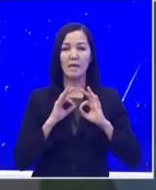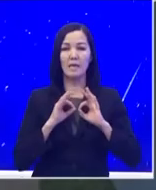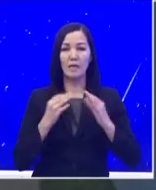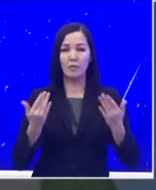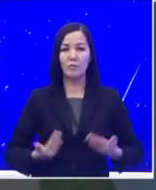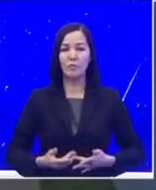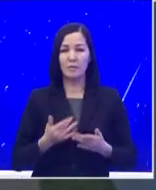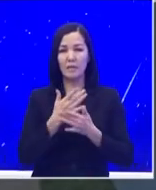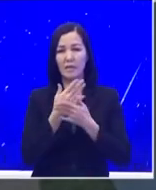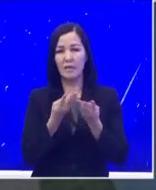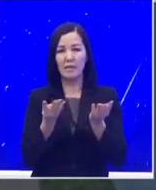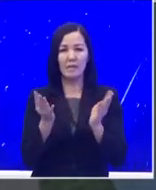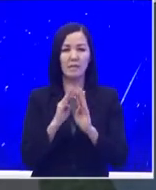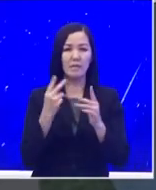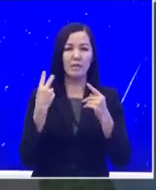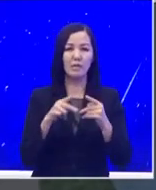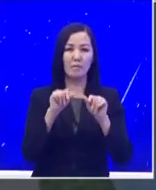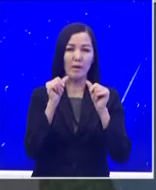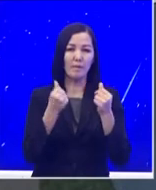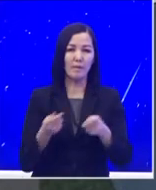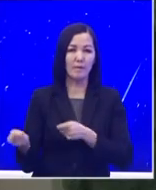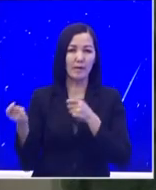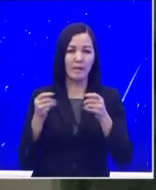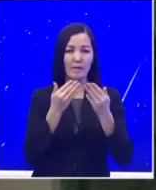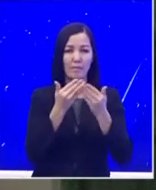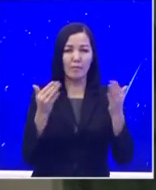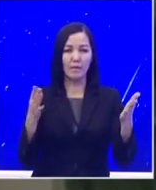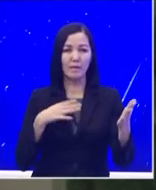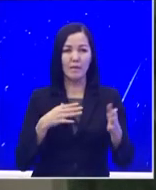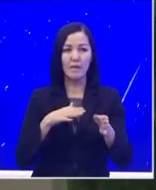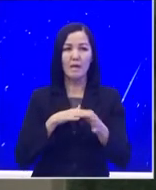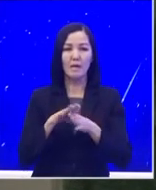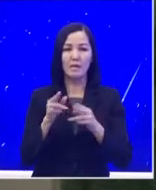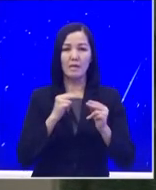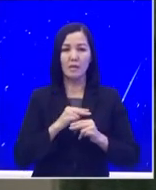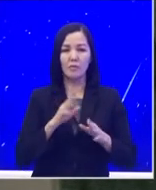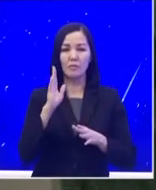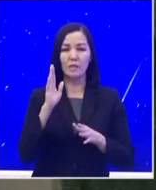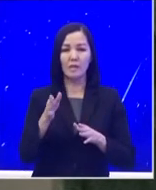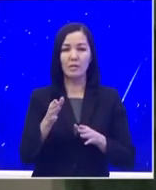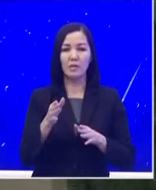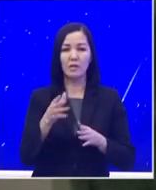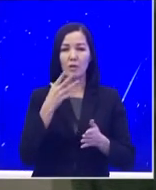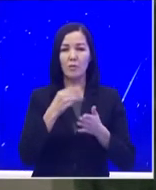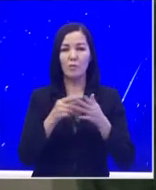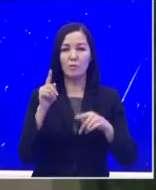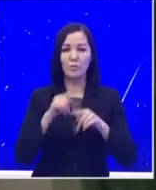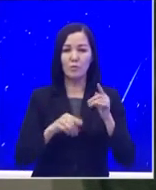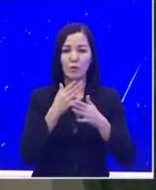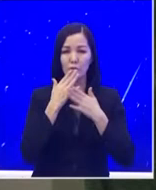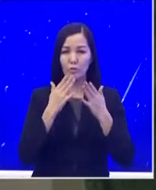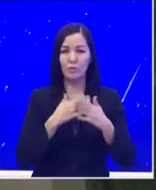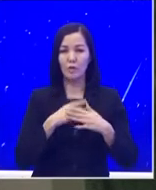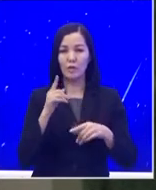заттар, ғұрыптық ыдыстар сынды 20-дан аса жәдігер әкелініпті. Атқарылып жатқан жұмыстар келешек ұрпақтың өз отанын сүйіп, өзінің туған